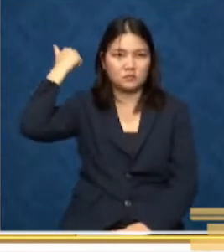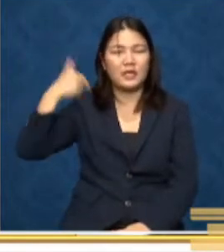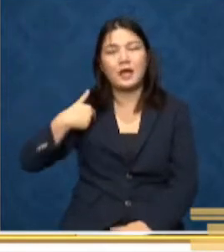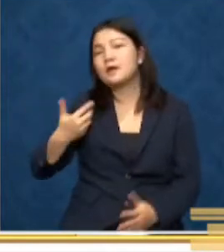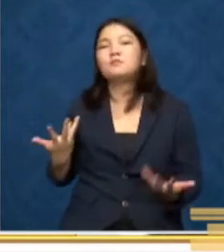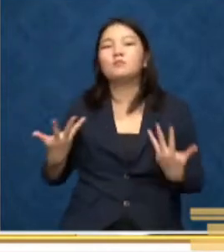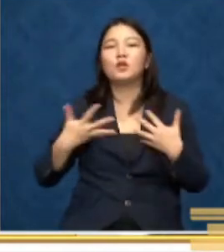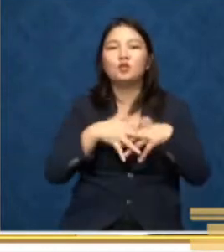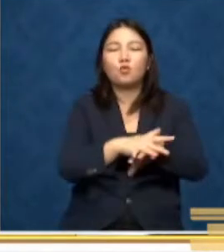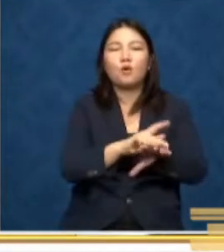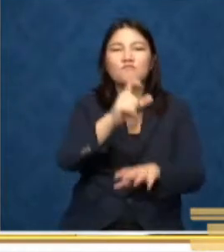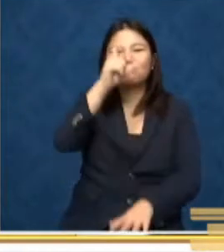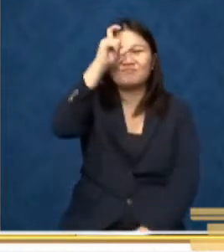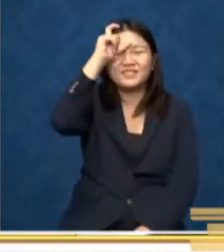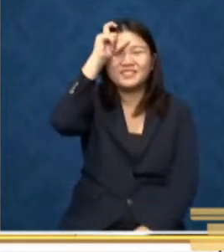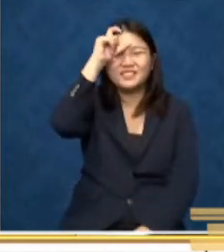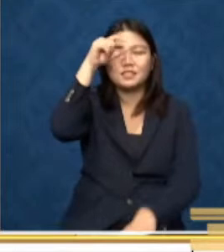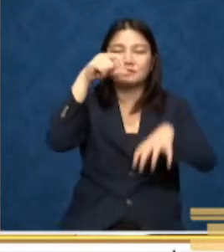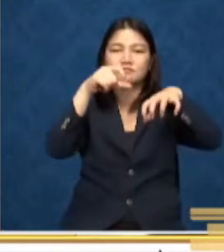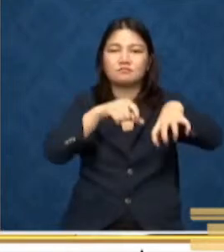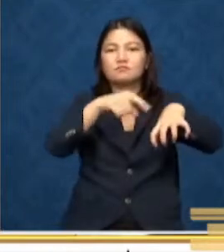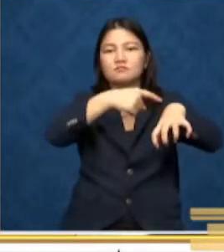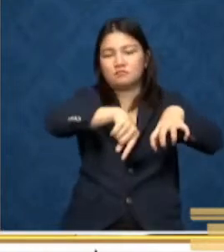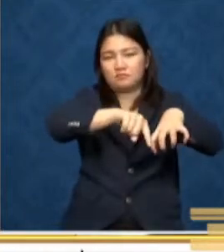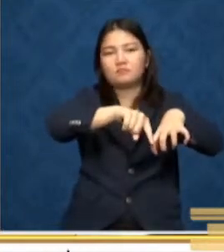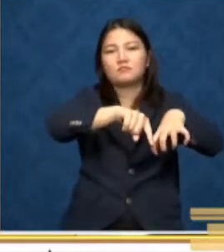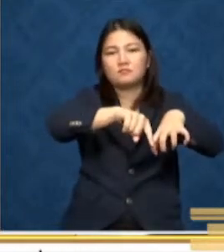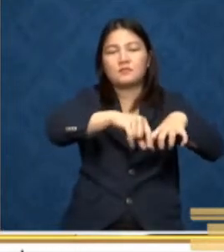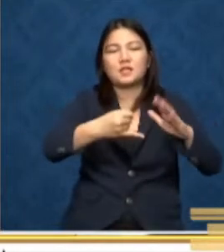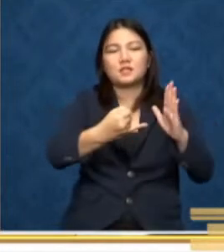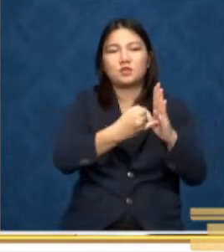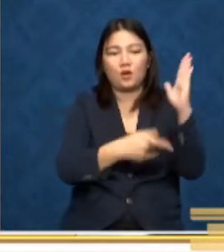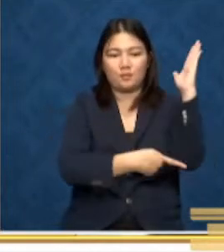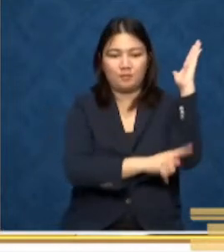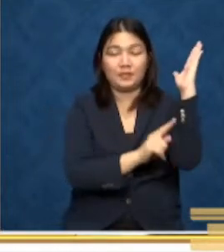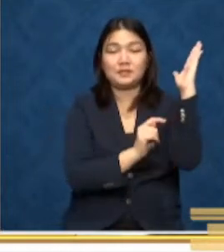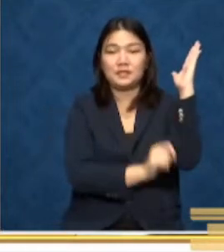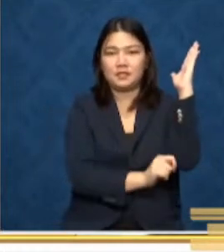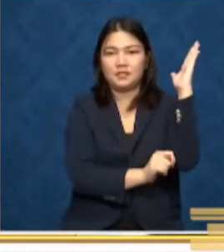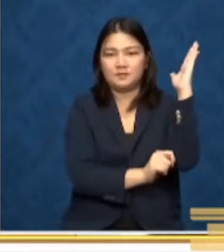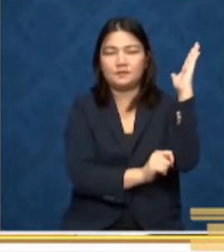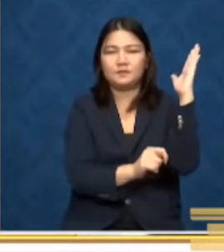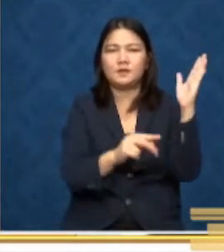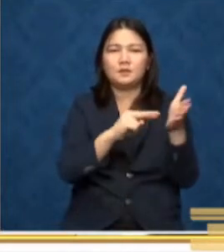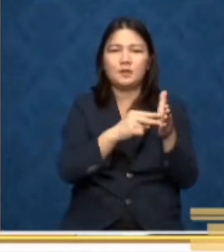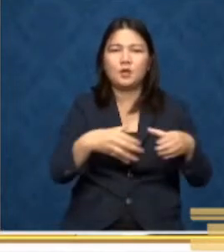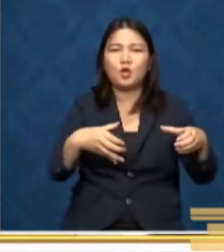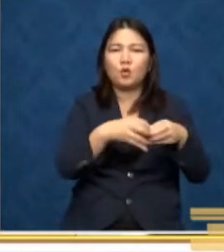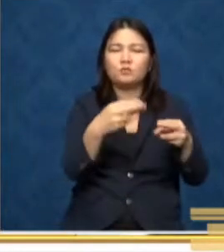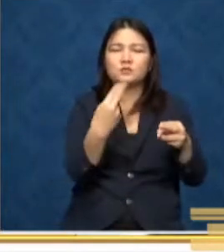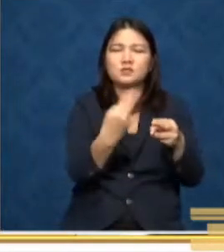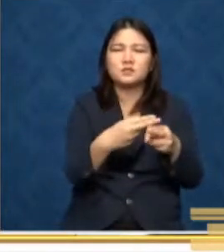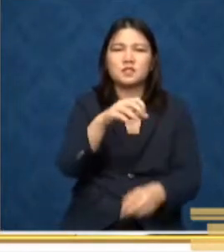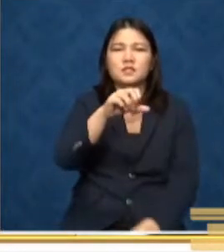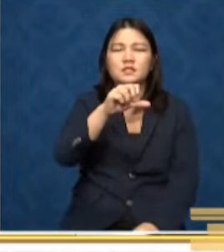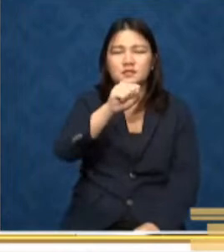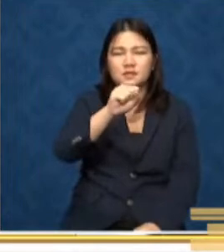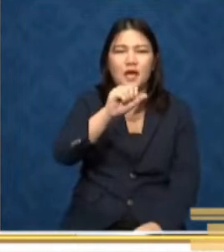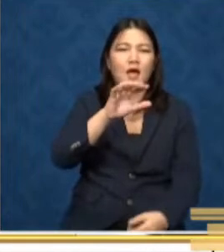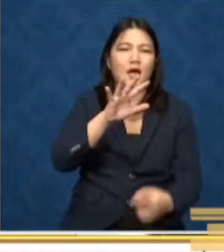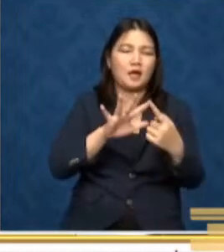างปัตตานีเพราะตอนนั้นมีกลุ่มนักศึกษาธรรมศาสตร์ชื่อว่ากลุ่มสลาตันซึ่งเป็นนักกิจกรรม